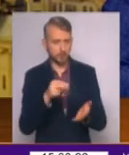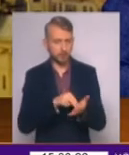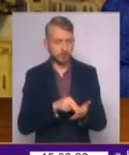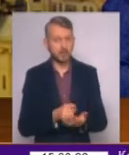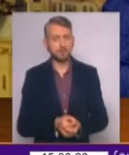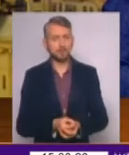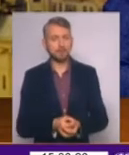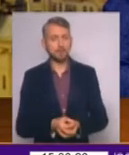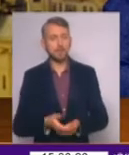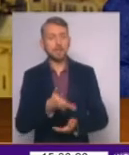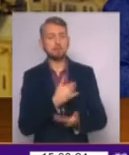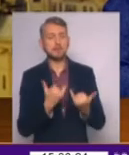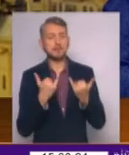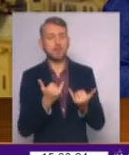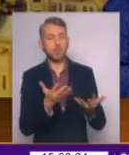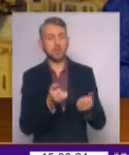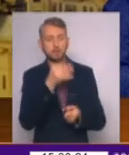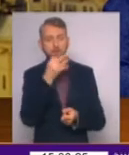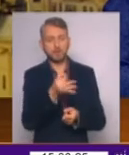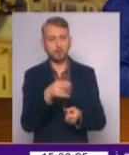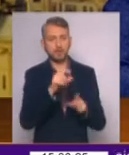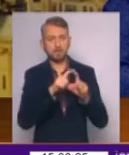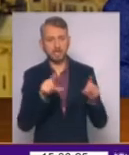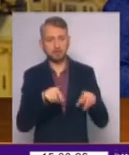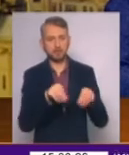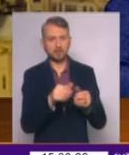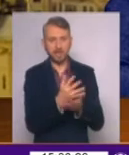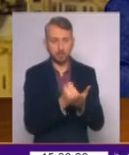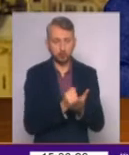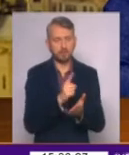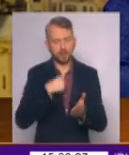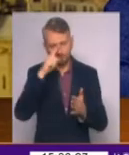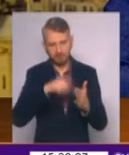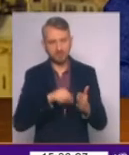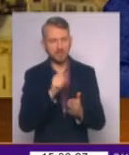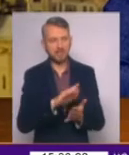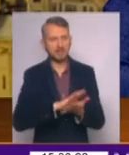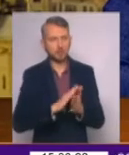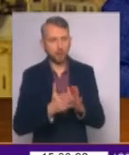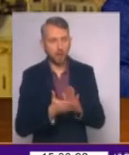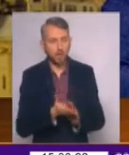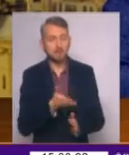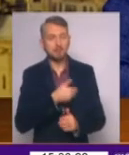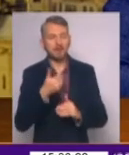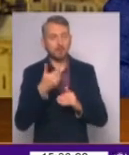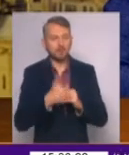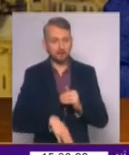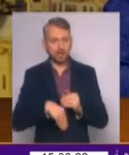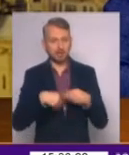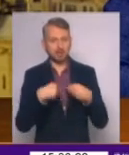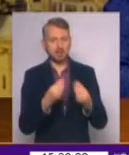Ми зараз отримуємо відповідь Департаменту земельних ресурсів, але я впевнений, що в цій ситуації ми вже надали